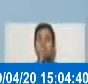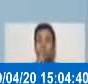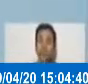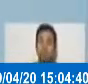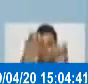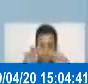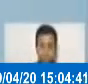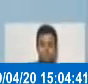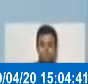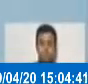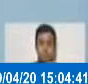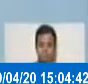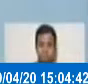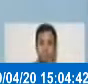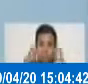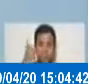60,402টি